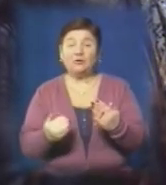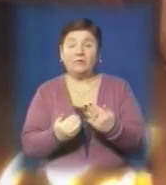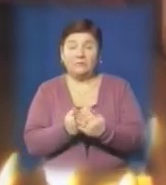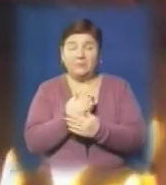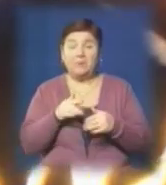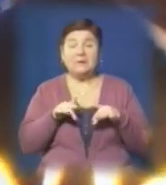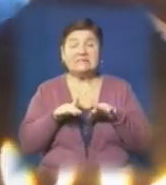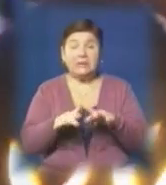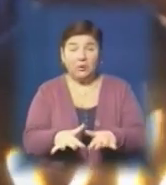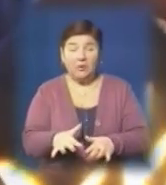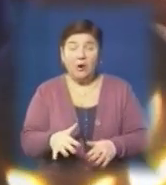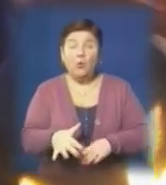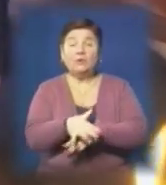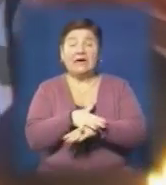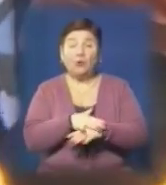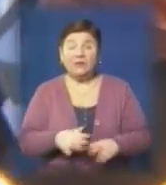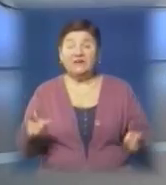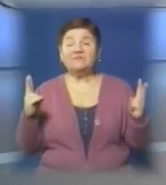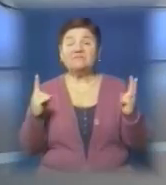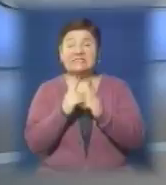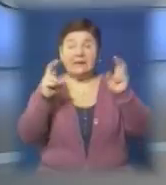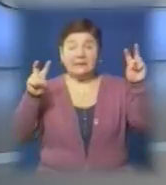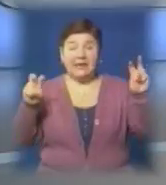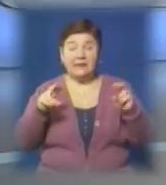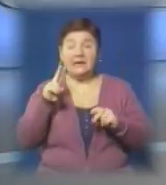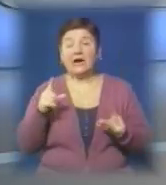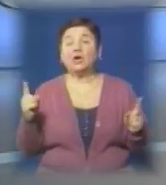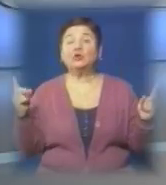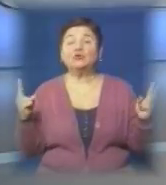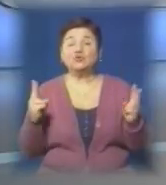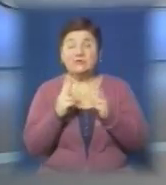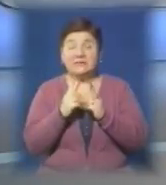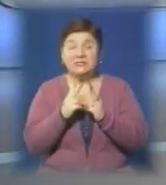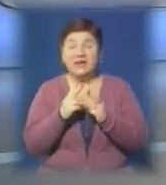Месією. У народі Стрітення також здавна сприймають як зустріч зими із весною.